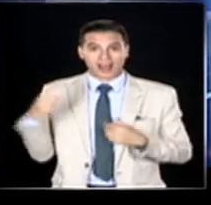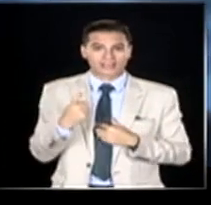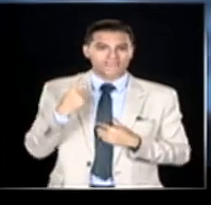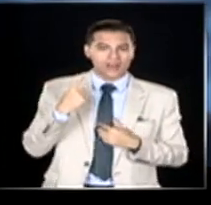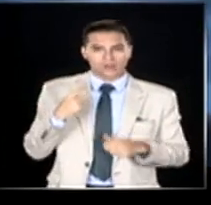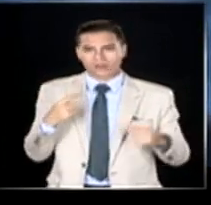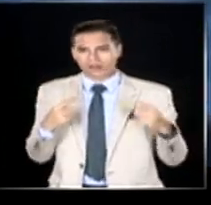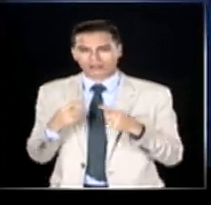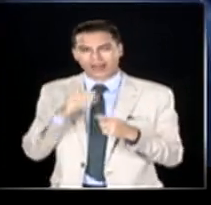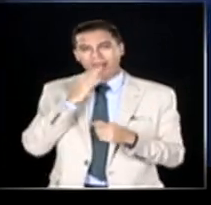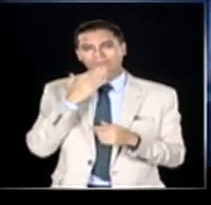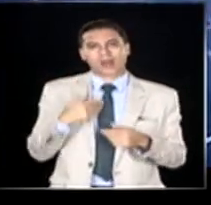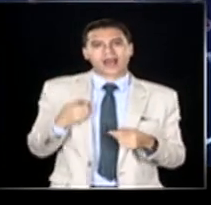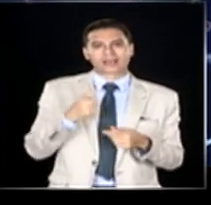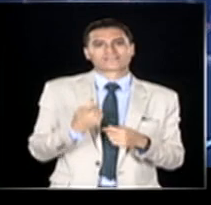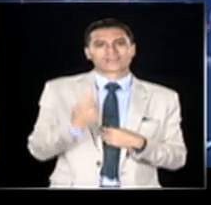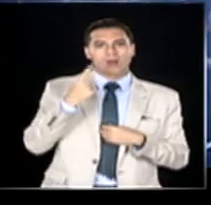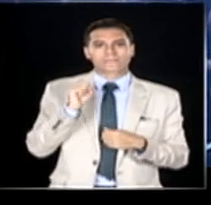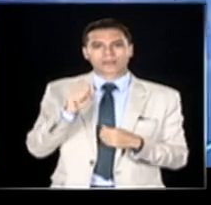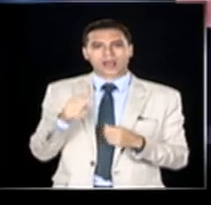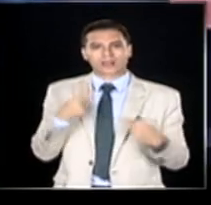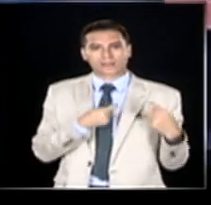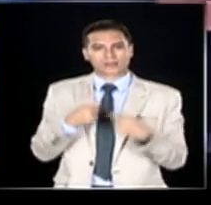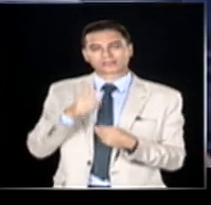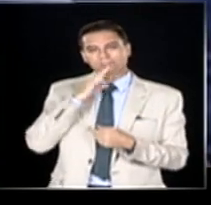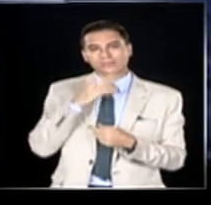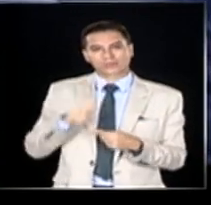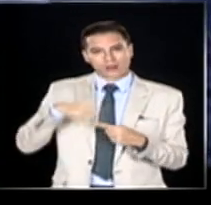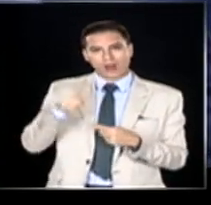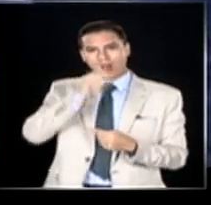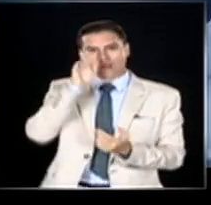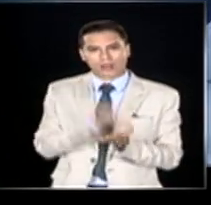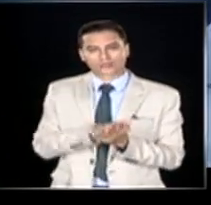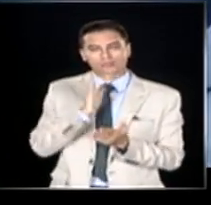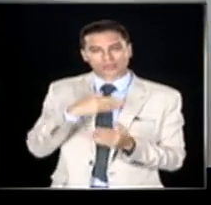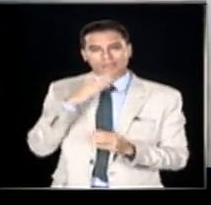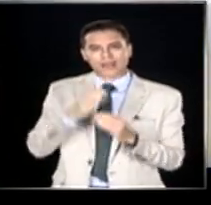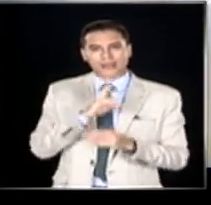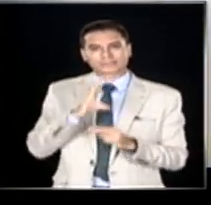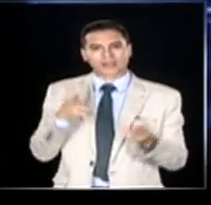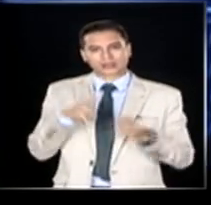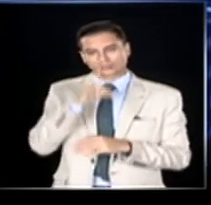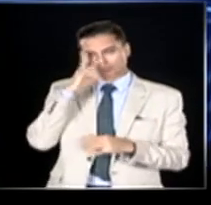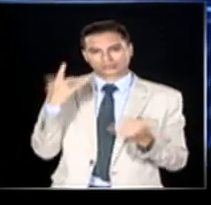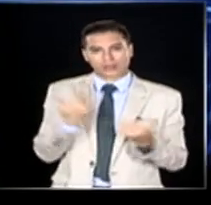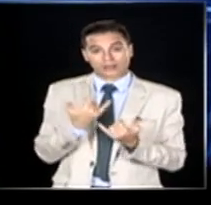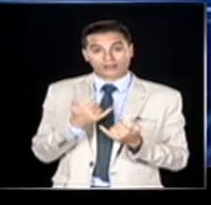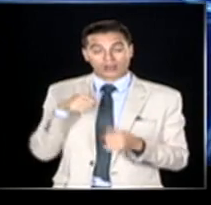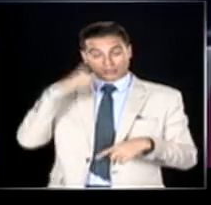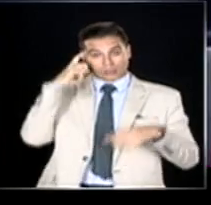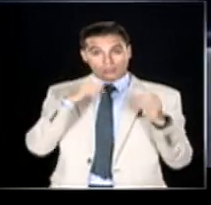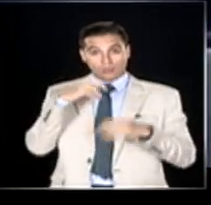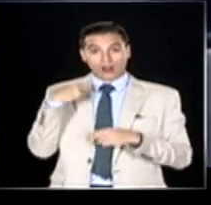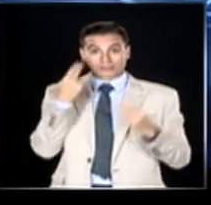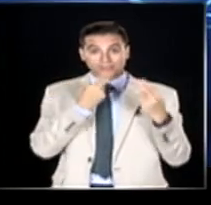الحمد لله انا حرصت اول هدف في ضربات الجزاء، وان شاء الله في عجله الحظ نقدر نجاوب على اكبر عدد من الاسئله. التوتر تمكن عليا في